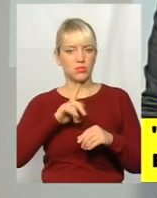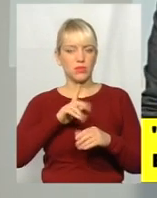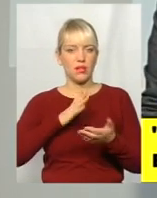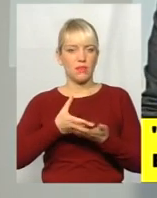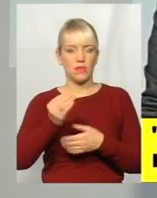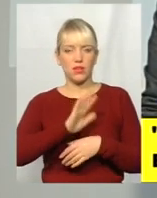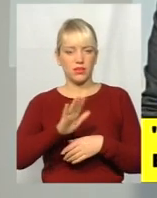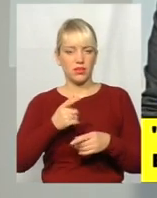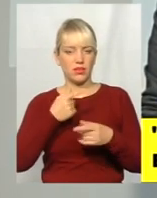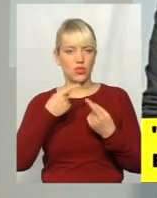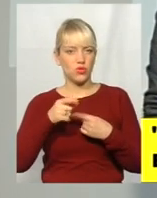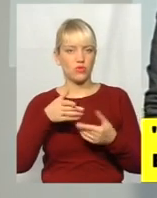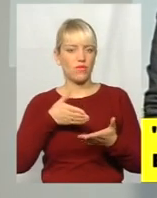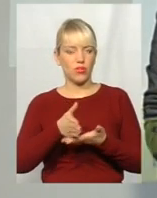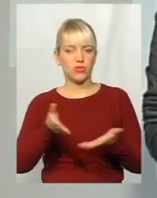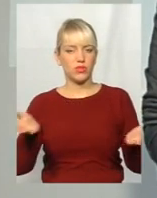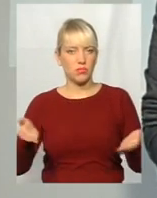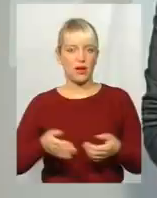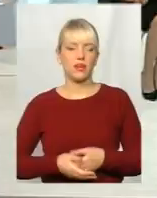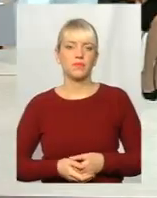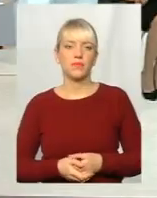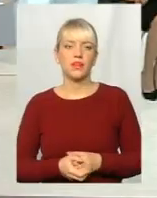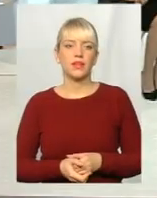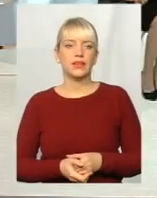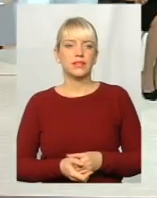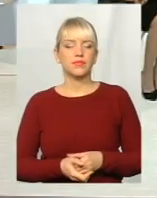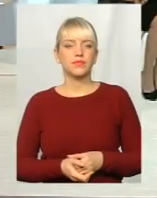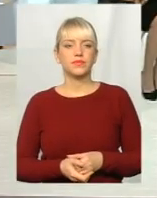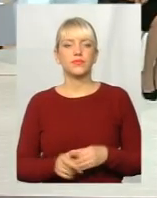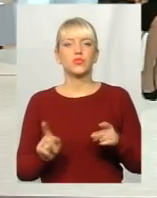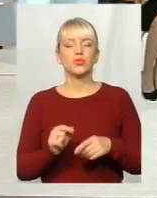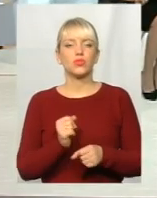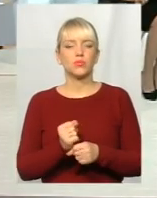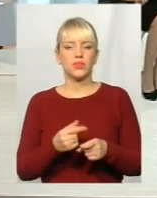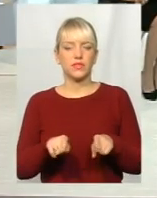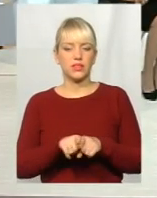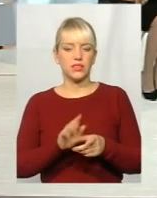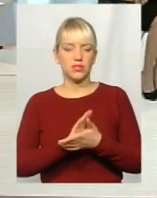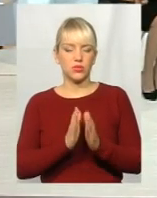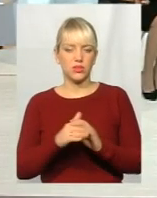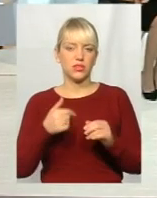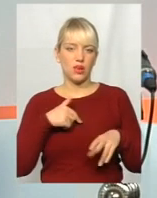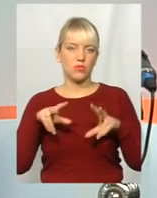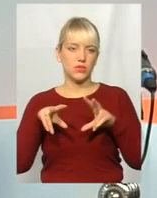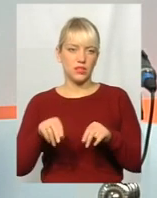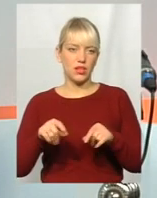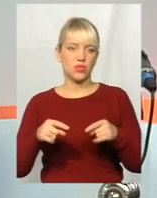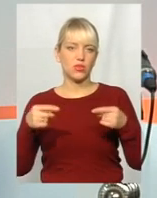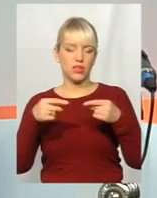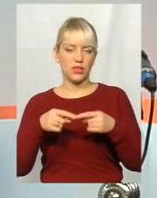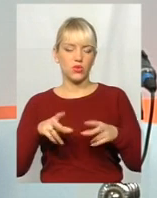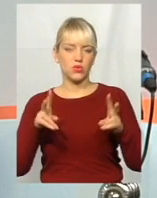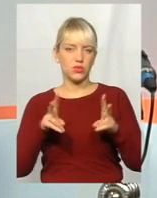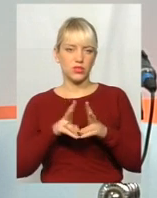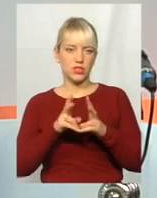виходу? Дякую, ми зрозуміли ваше питання. Пане Сергію, що робити в таких ситуаціях? Ну, я обіцяю, я конкретно зустрінуся